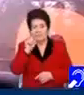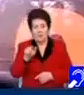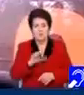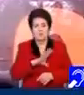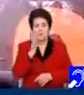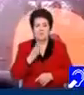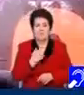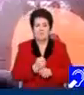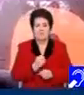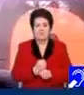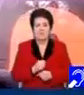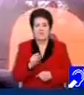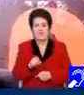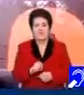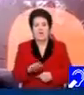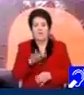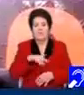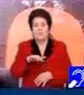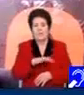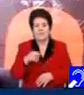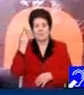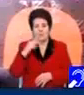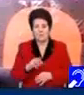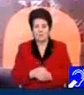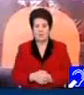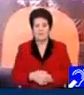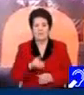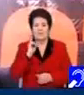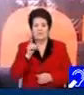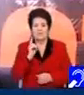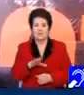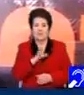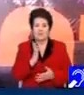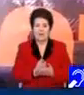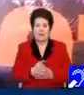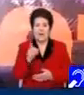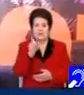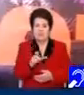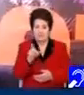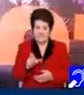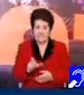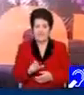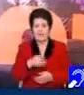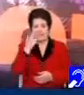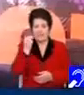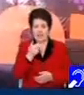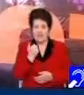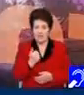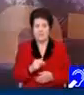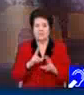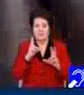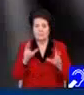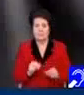apoi ca manager în domeniul modei, colaborând cu mari case. Tânărul avea și cetățenie italiană și dăduse consimțământul